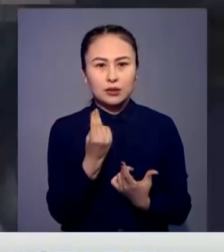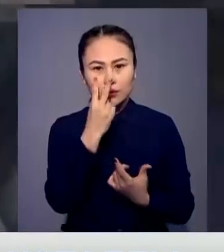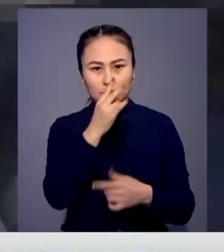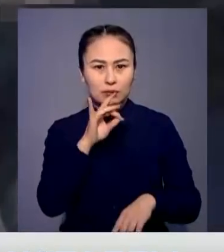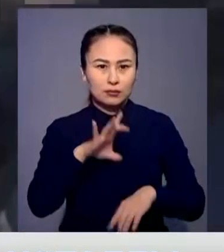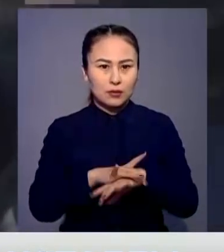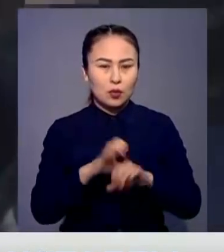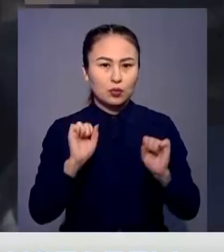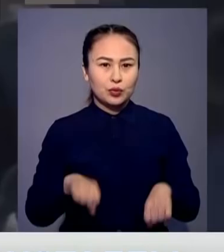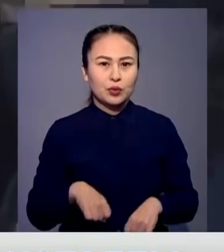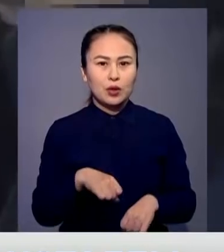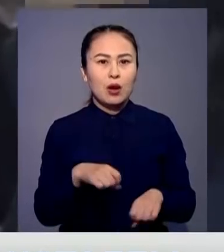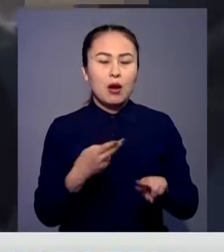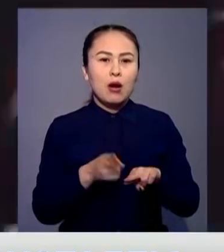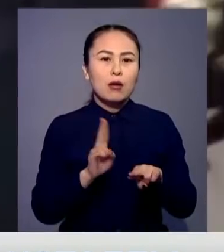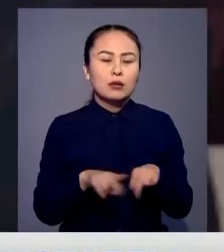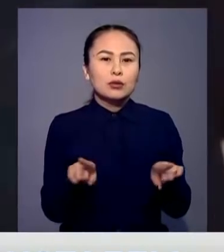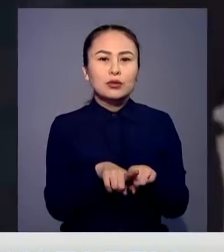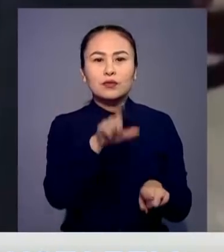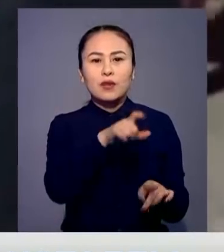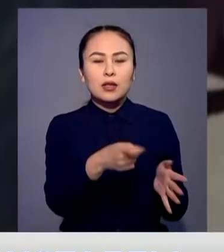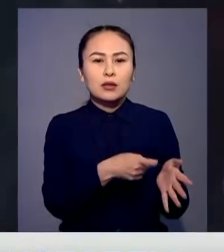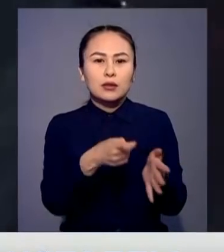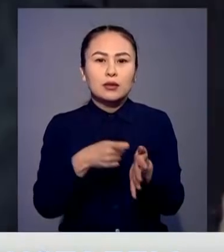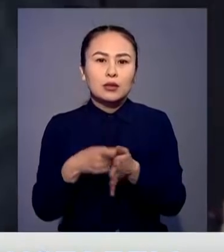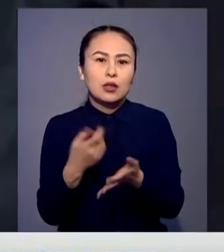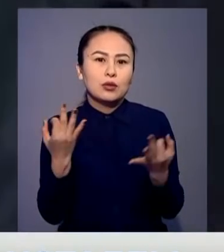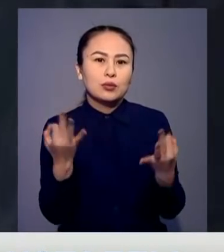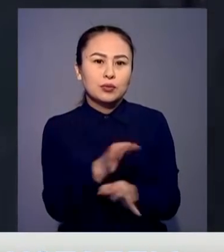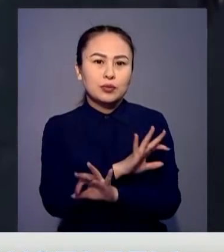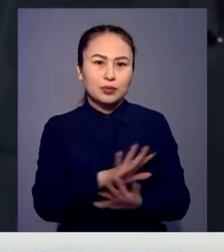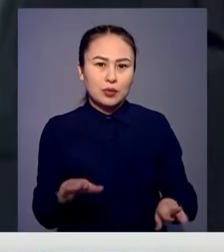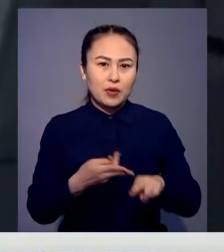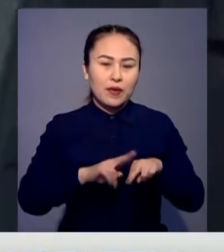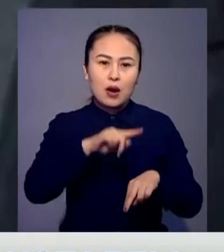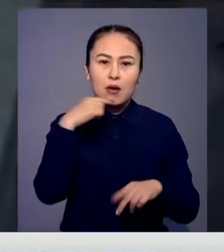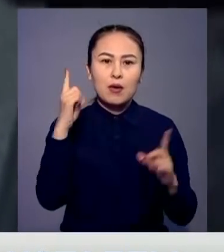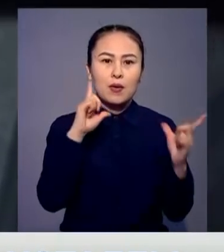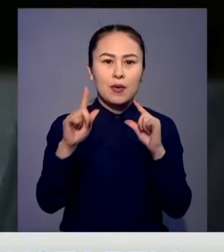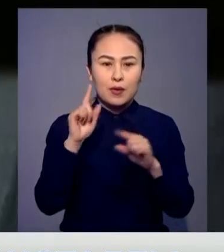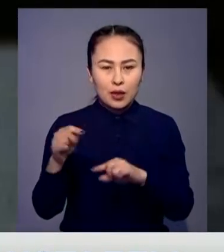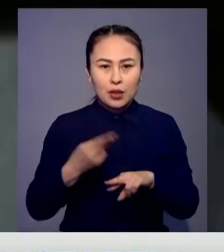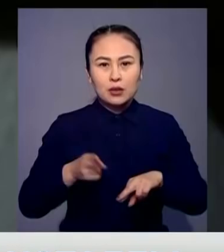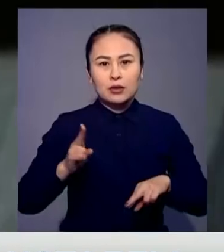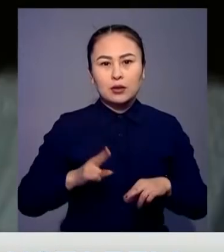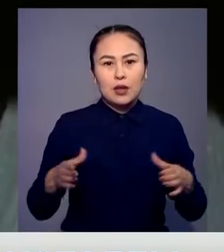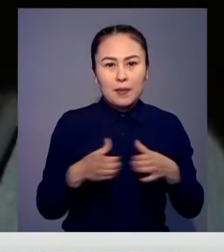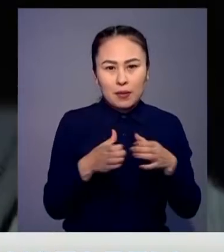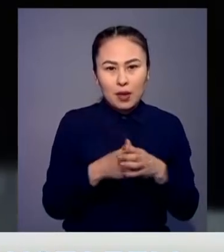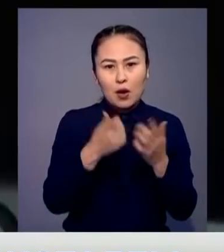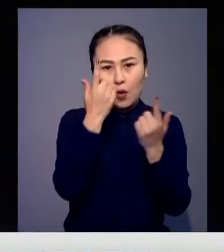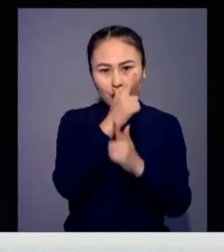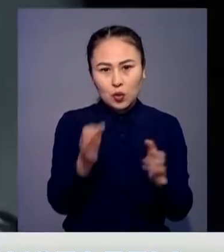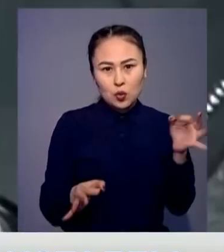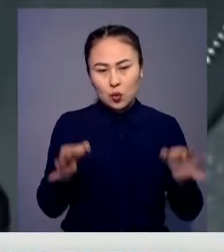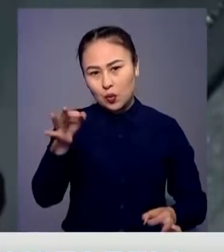бұл ақшаға тергеліп жатқан азаматтың шетелге шығуына рұқсат беруі тиіс еді. Департаменттің мәлімдеуінше, аудандық сот төрағасына